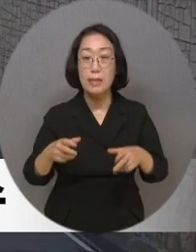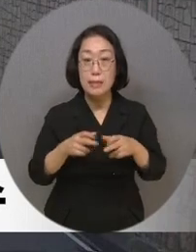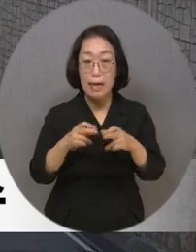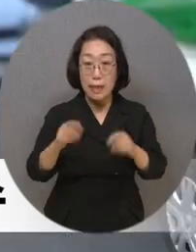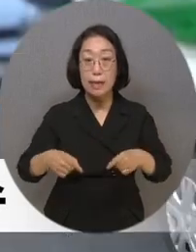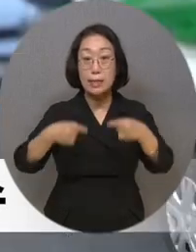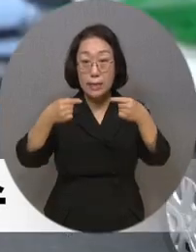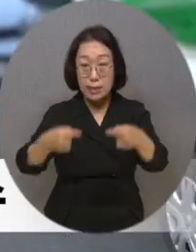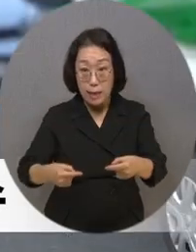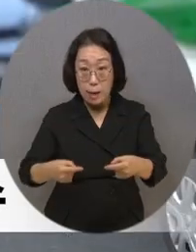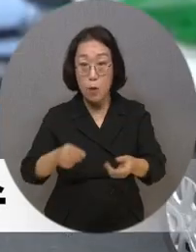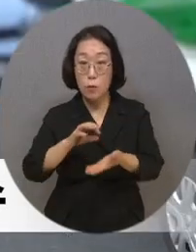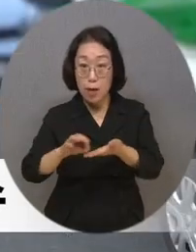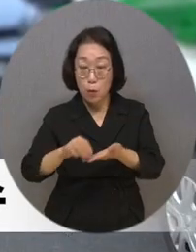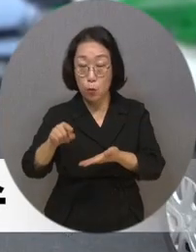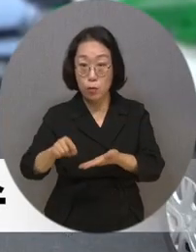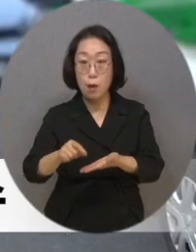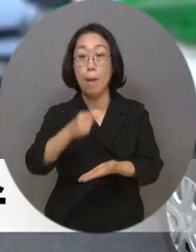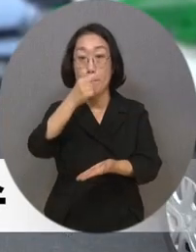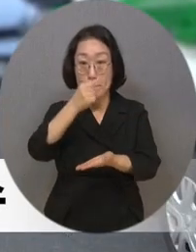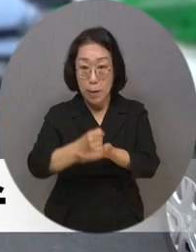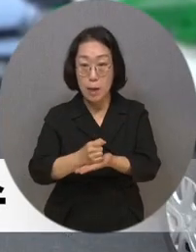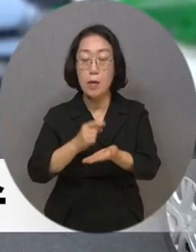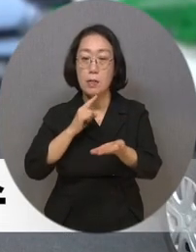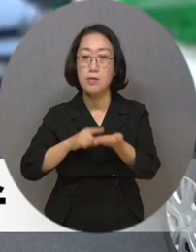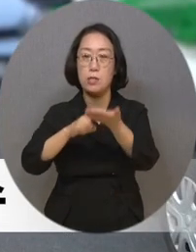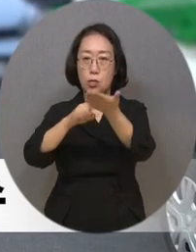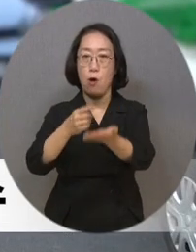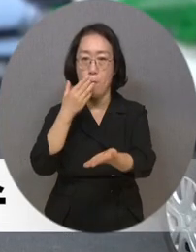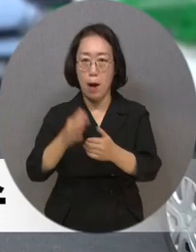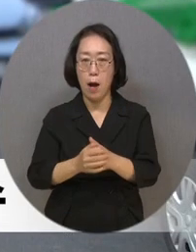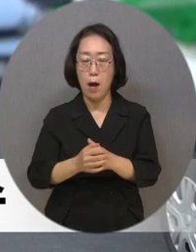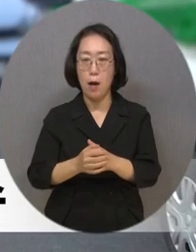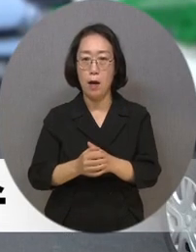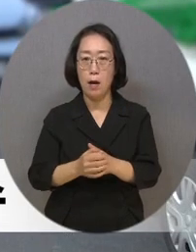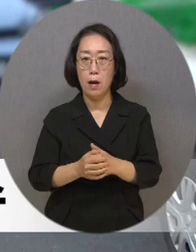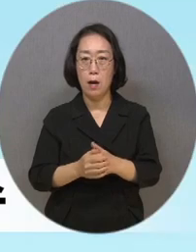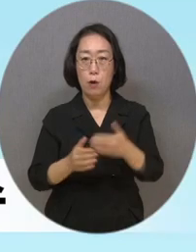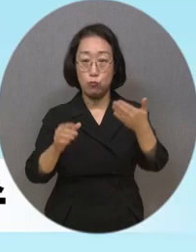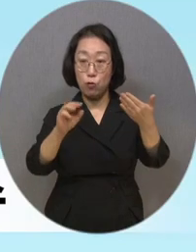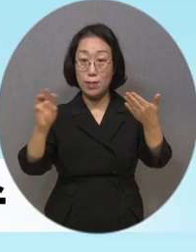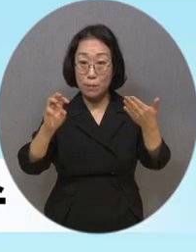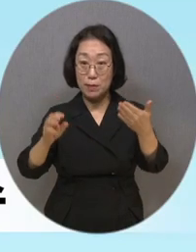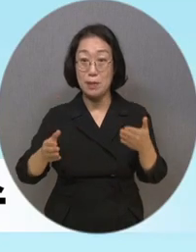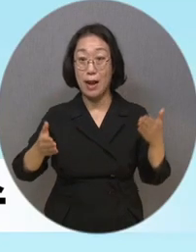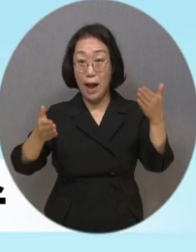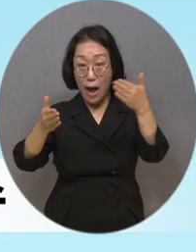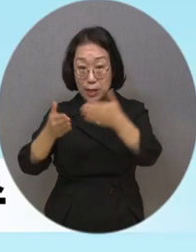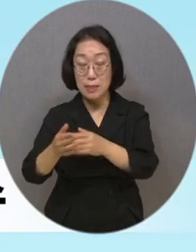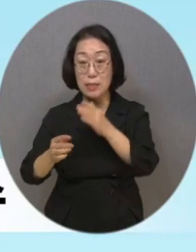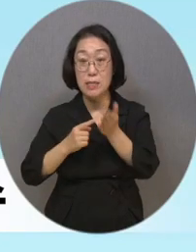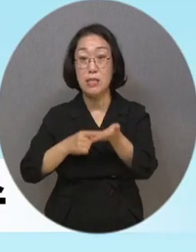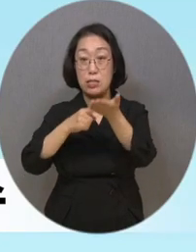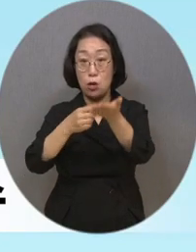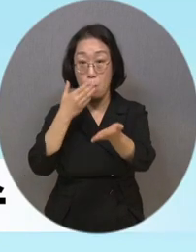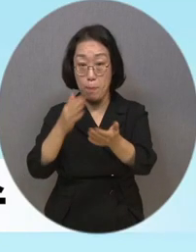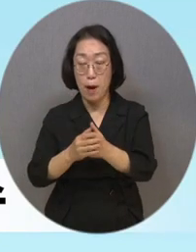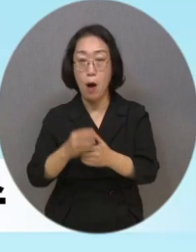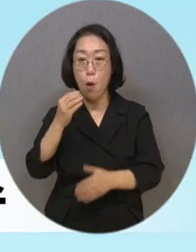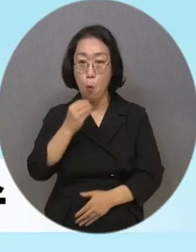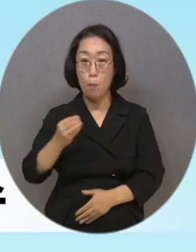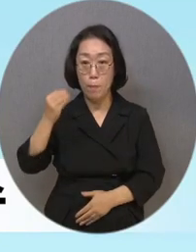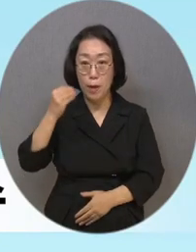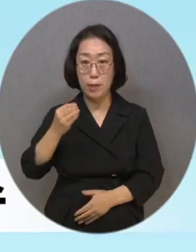사용되는 차량이면 신청 가능합니다 신청 기간은 오는 30일까지며 한국 장애인 재단 누리집에서 신청